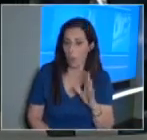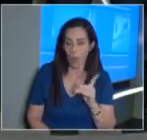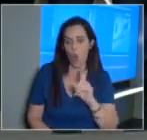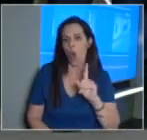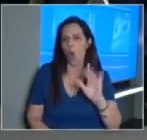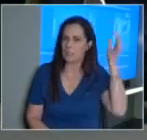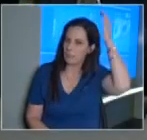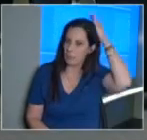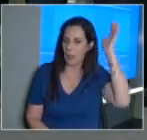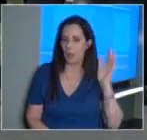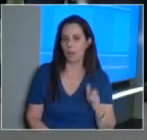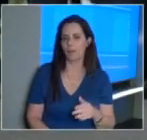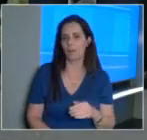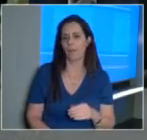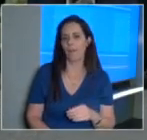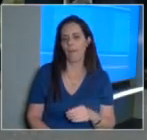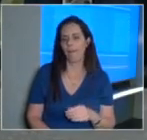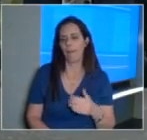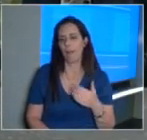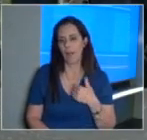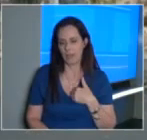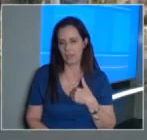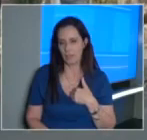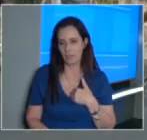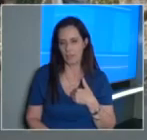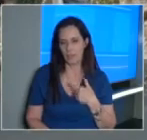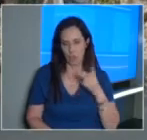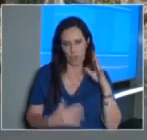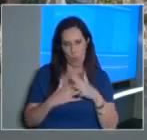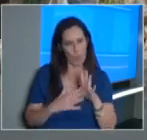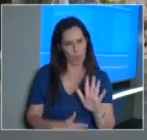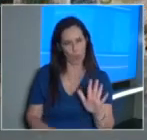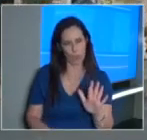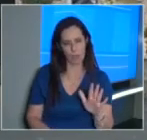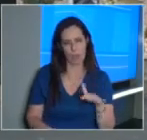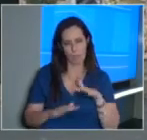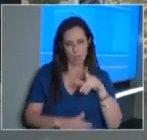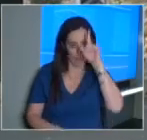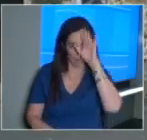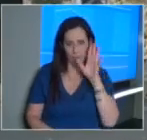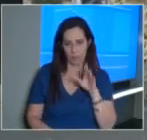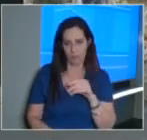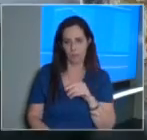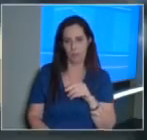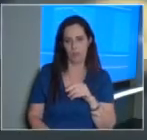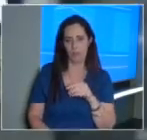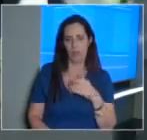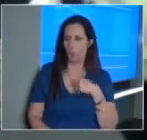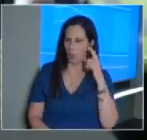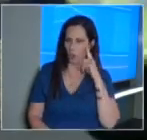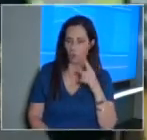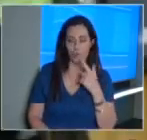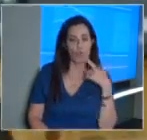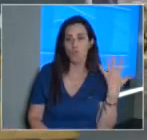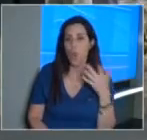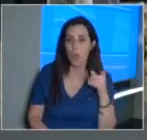ללכת עם כיפה. אני יותר ביקורתי אולי כלפי הממשלה הגרמנית מיגאל. אני חושב